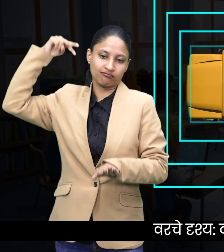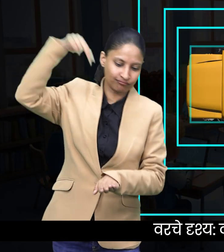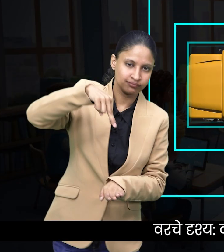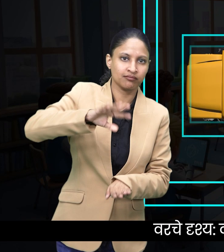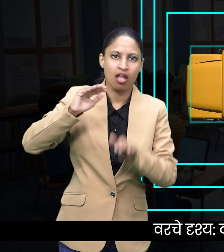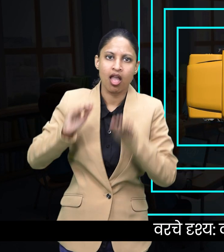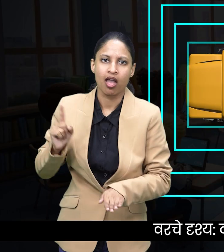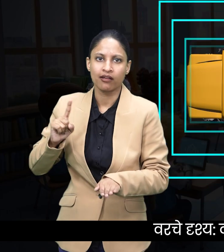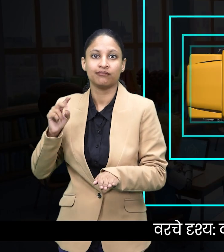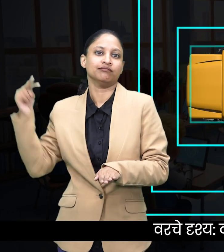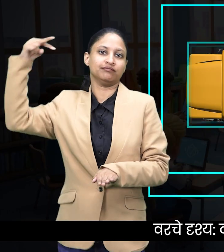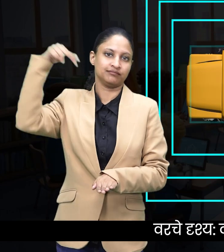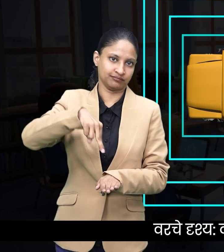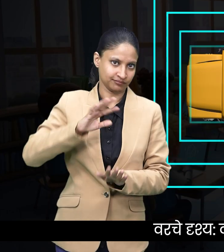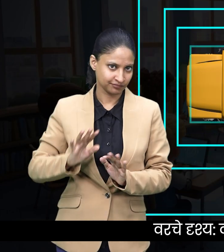ते.